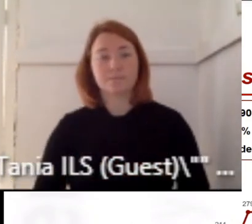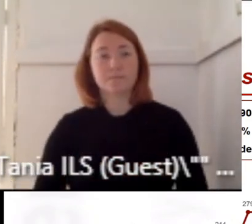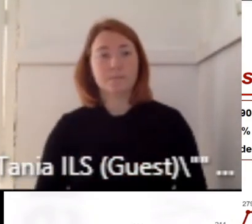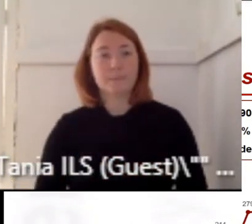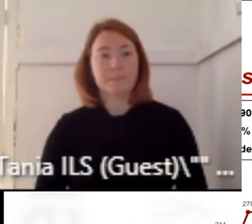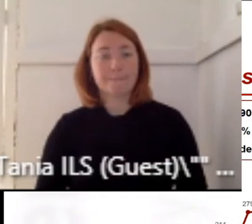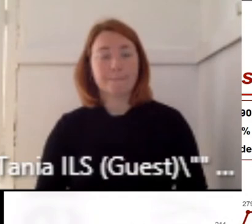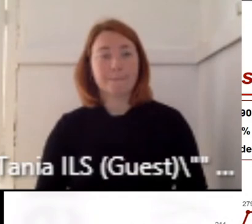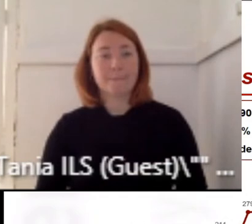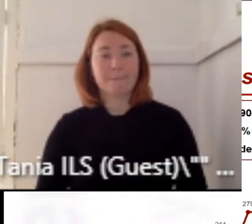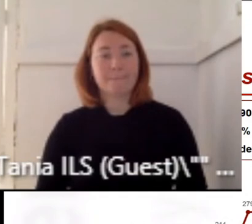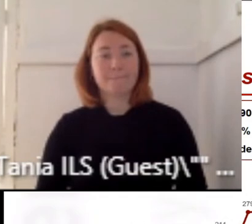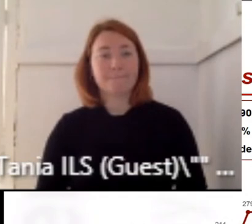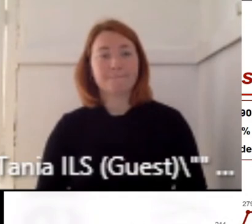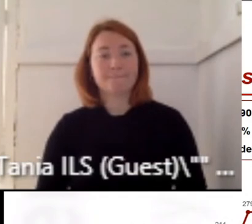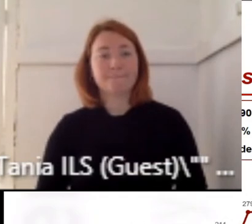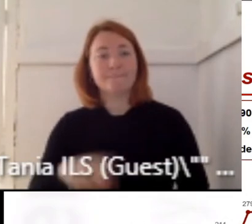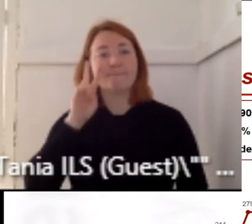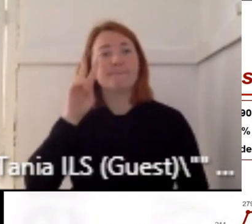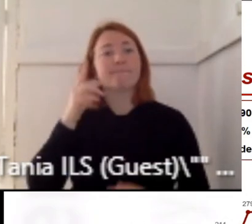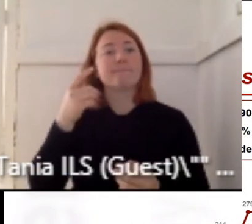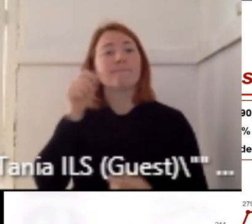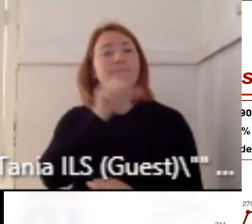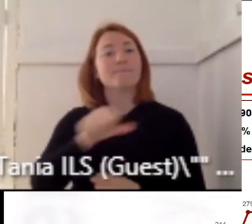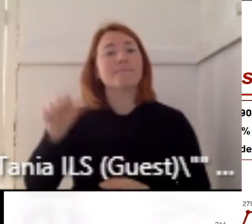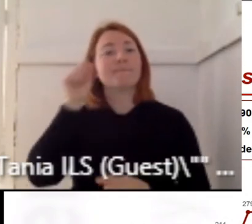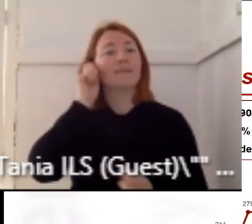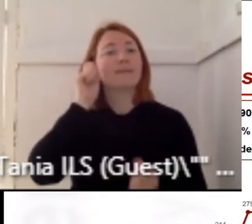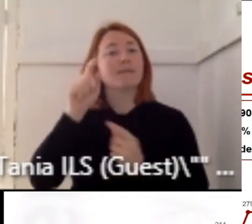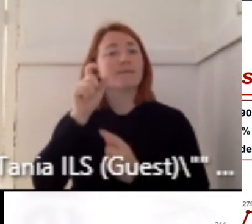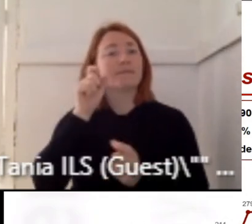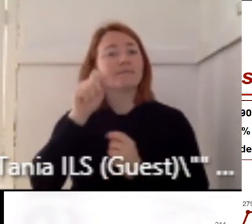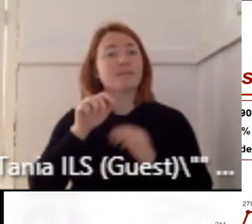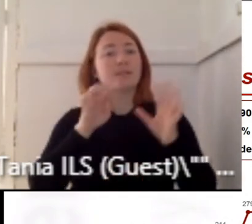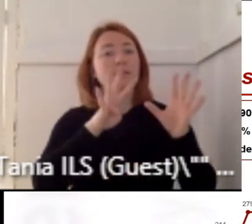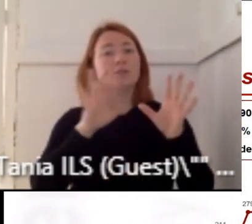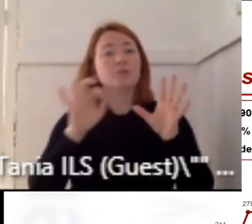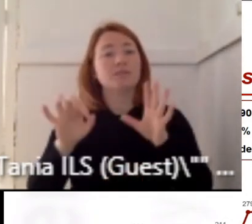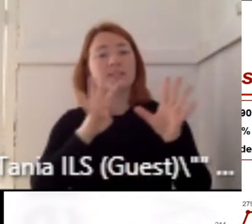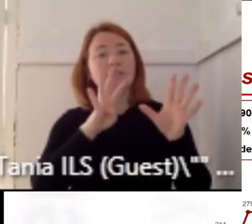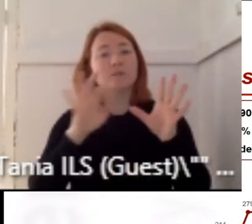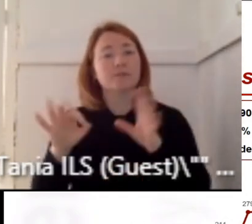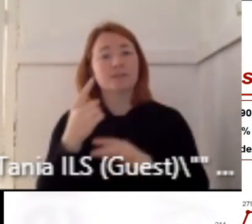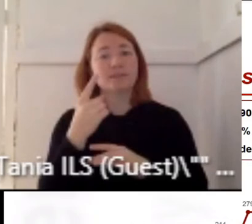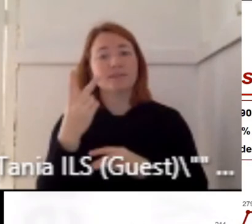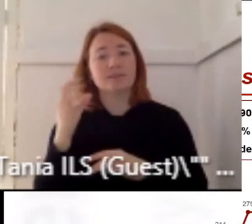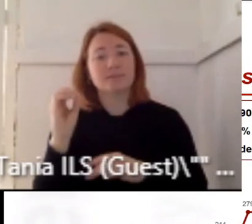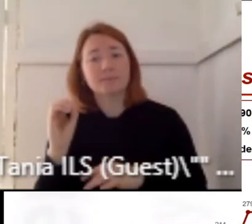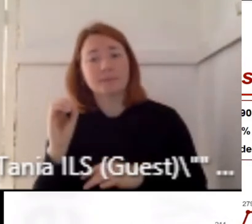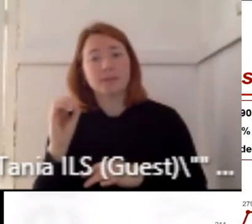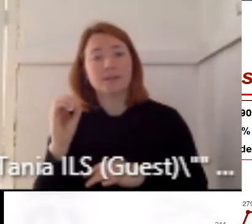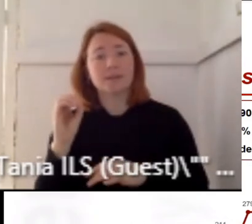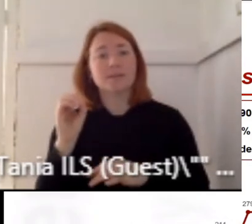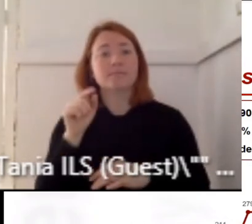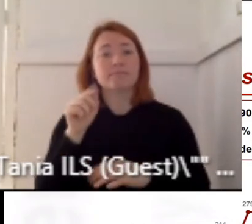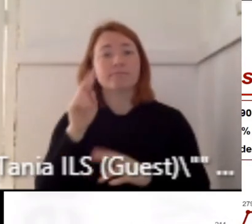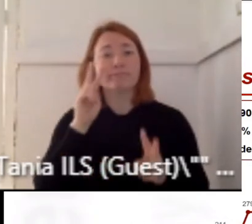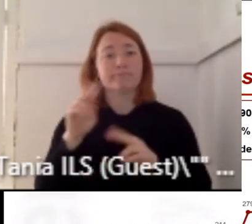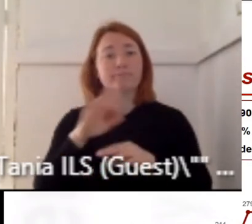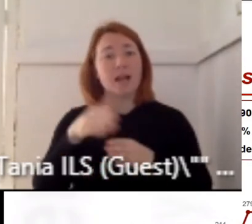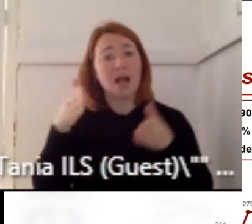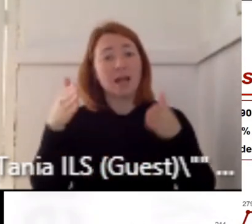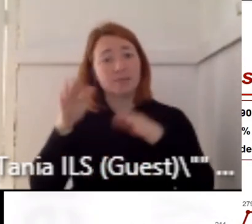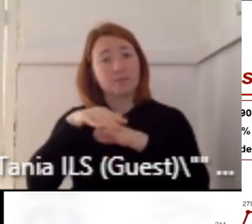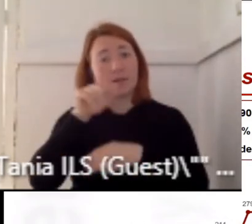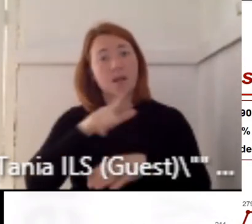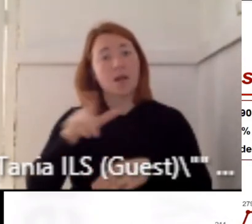per exemple, que les trucades setmanals al telèfon 900-900-120 d'atenció permanent a dones en situació de violències masclistes